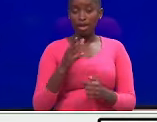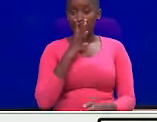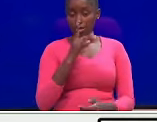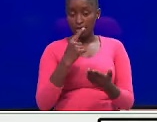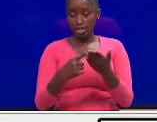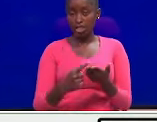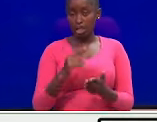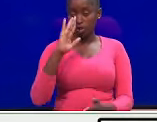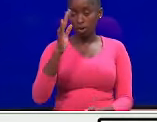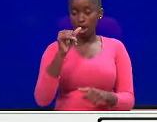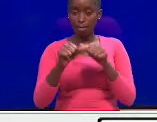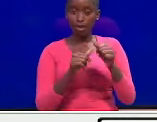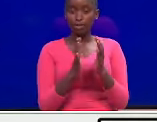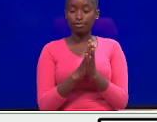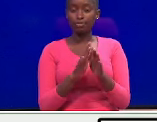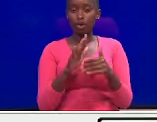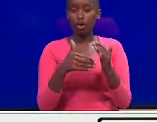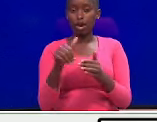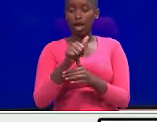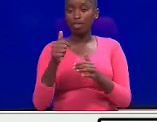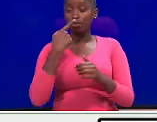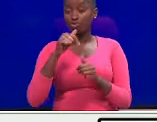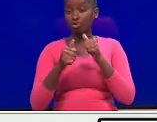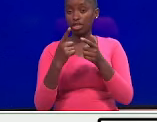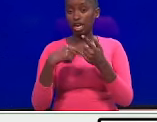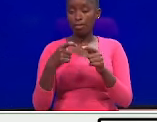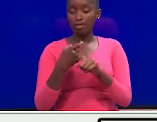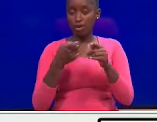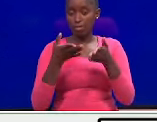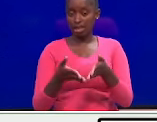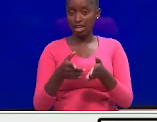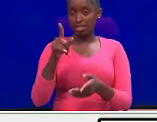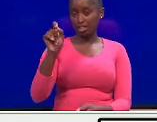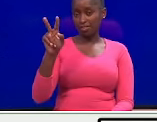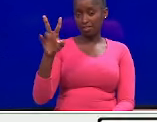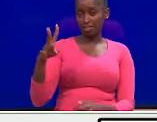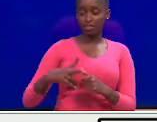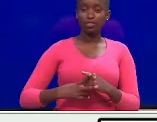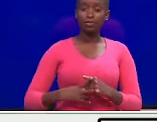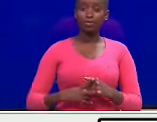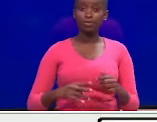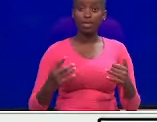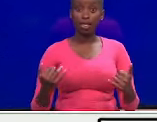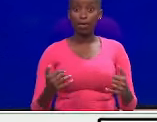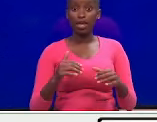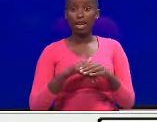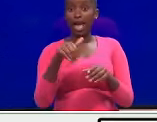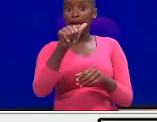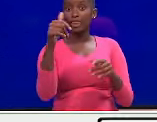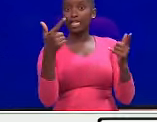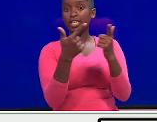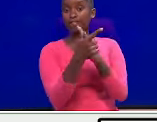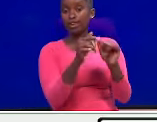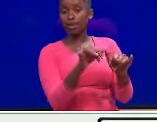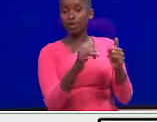anakizungumzia, matangazo ambayo yatakujia mubashara kupitia hapa hapa TV 47. Mtazamaji, kwenye taarifa nyingine hii leo,